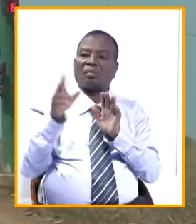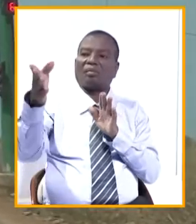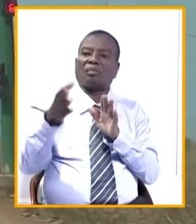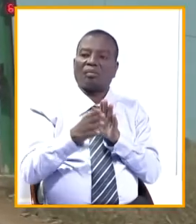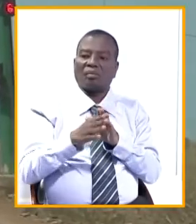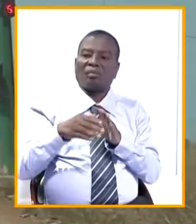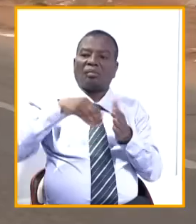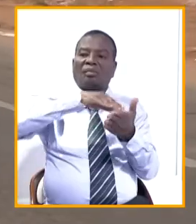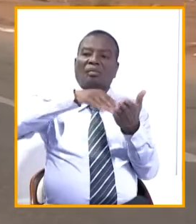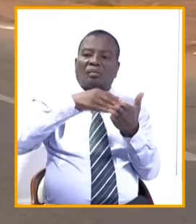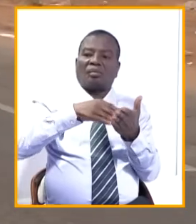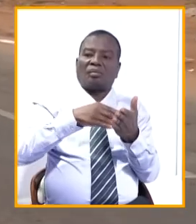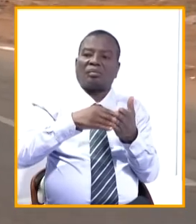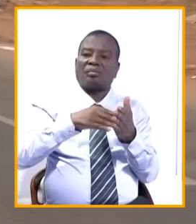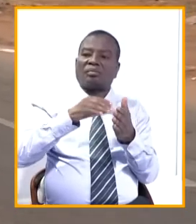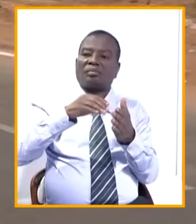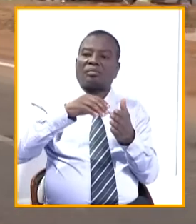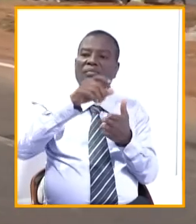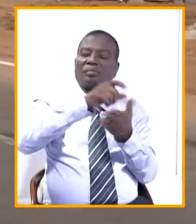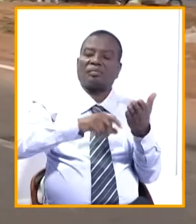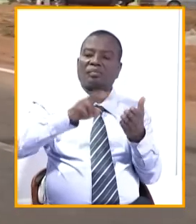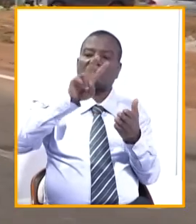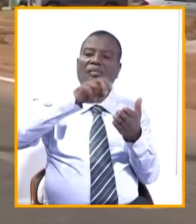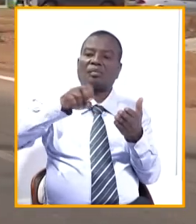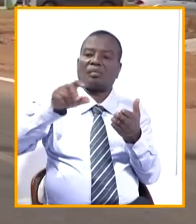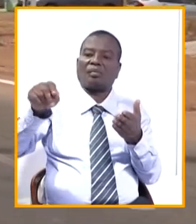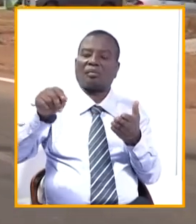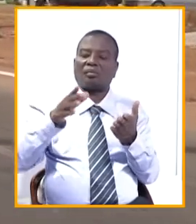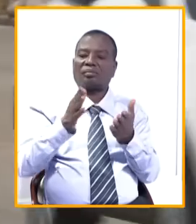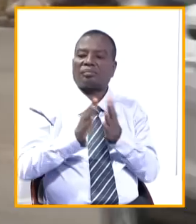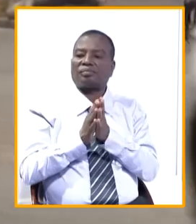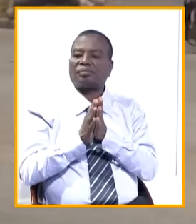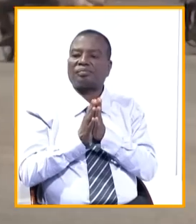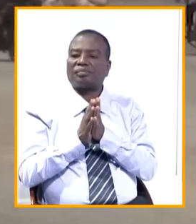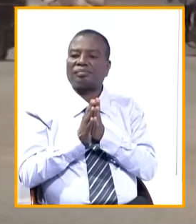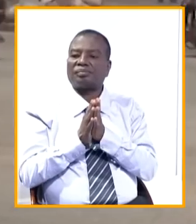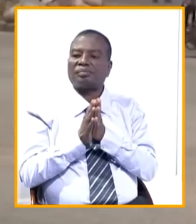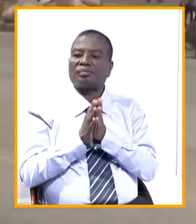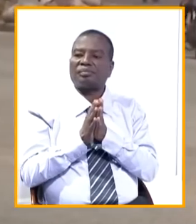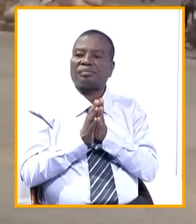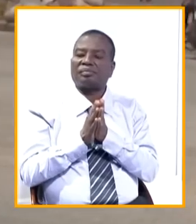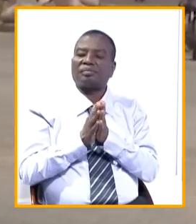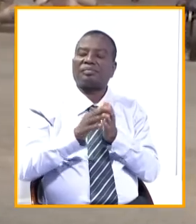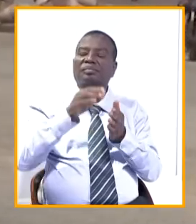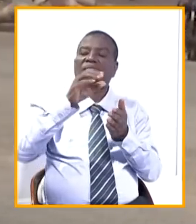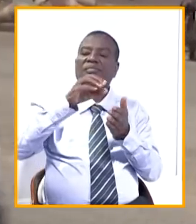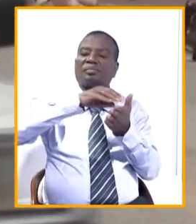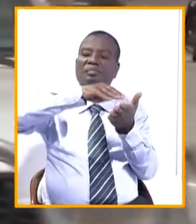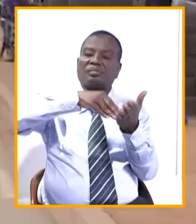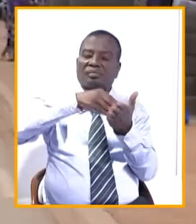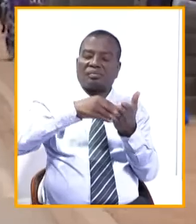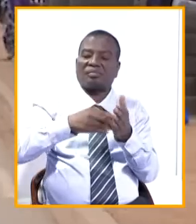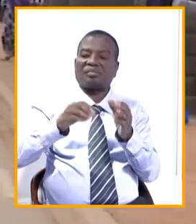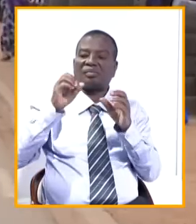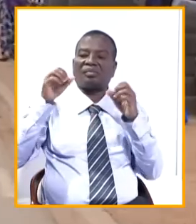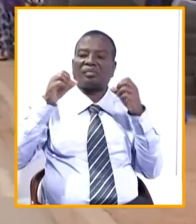Carrefour Bavet, EPP Zaire au quartier 220 logements et carrefour millionnaire de Yamoussoukro. Des carrefours jugés dangereux au vu des